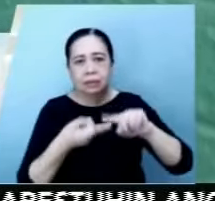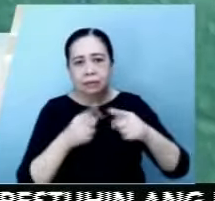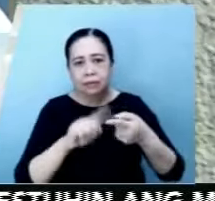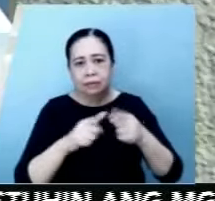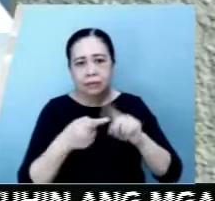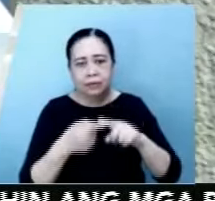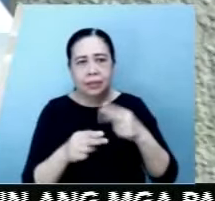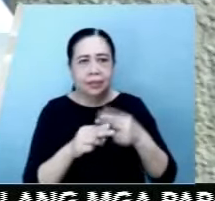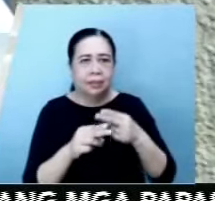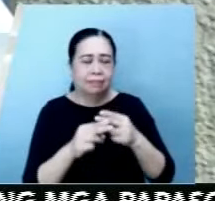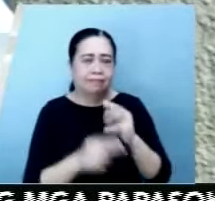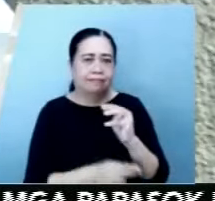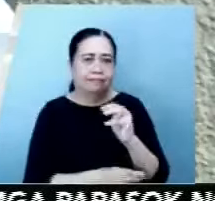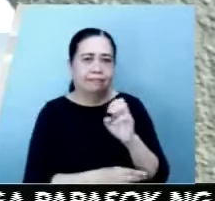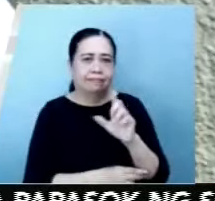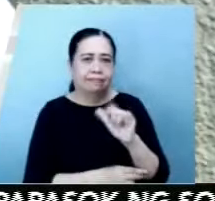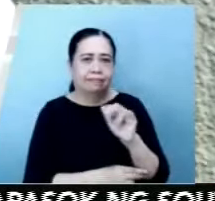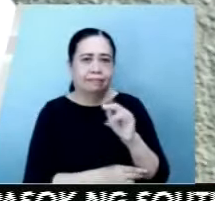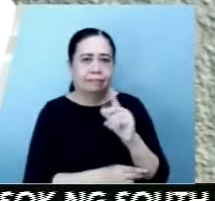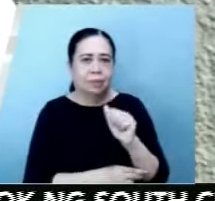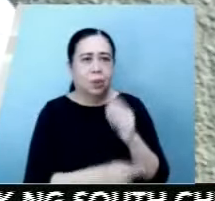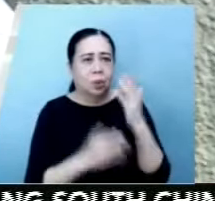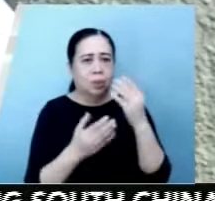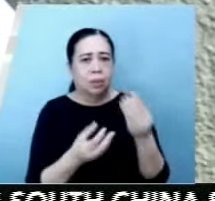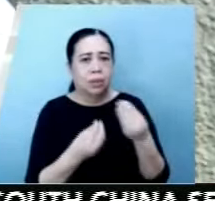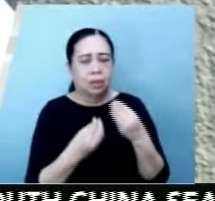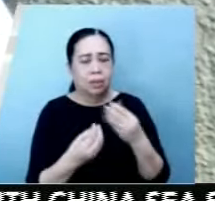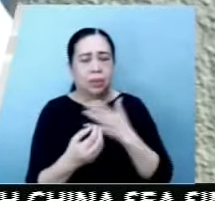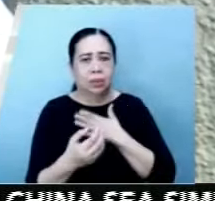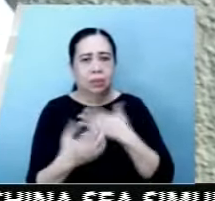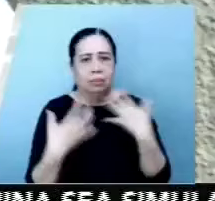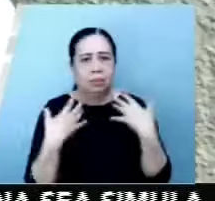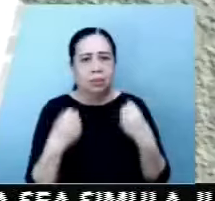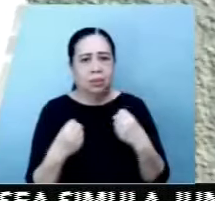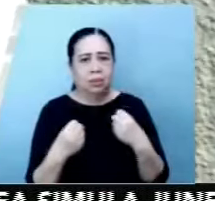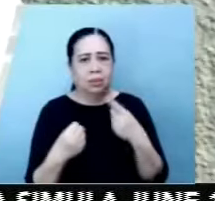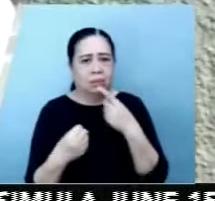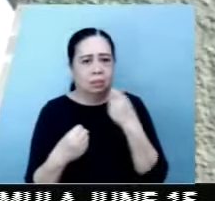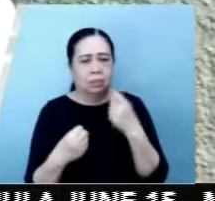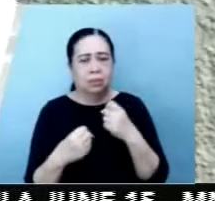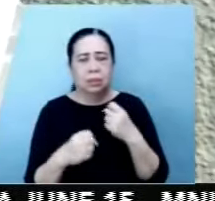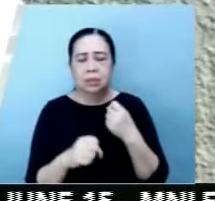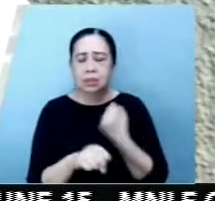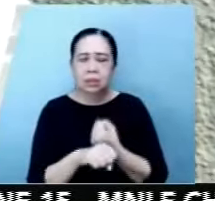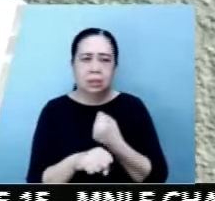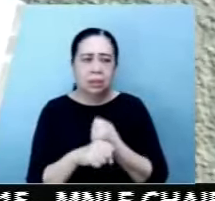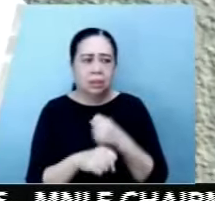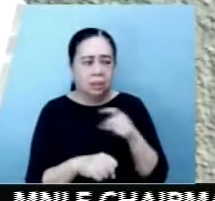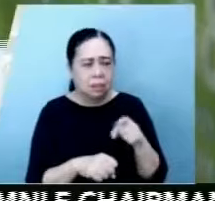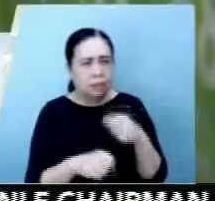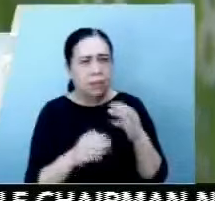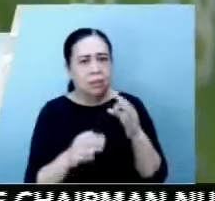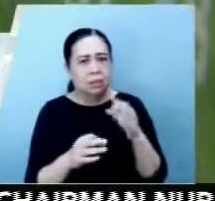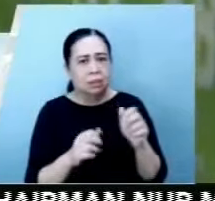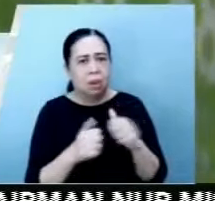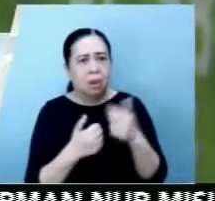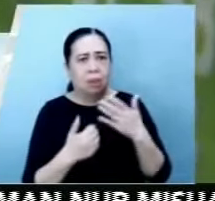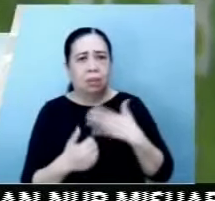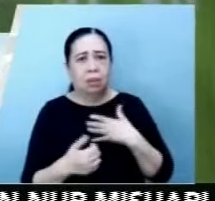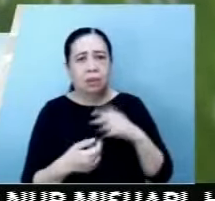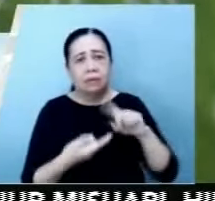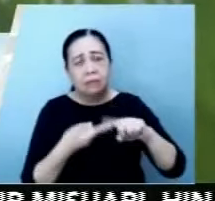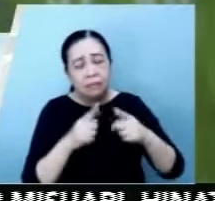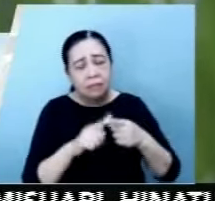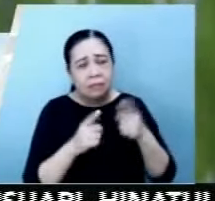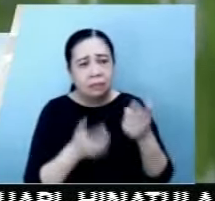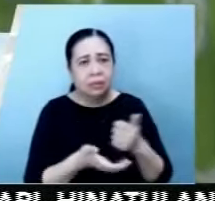Melinda. Bigyan pa ako ng lakas ng katawan kasi mahirap po ako. May mararamdaman ka pa paano na po yung kumari ko. Sa loob ng